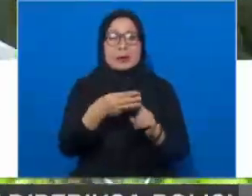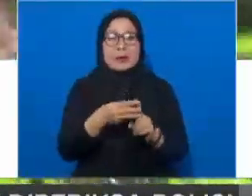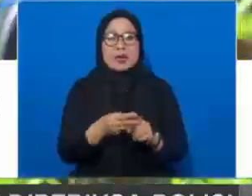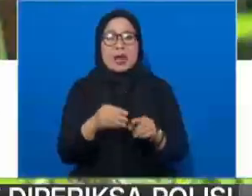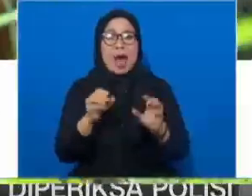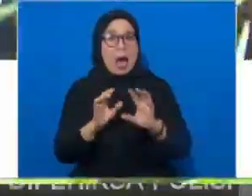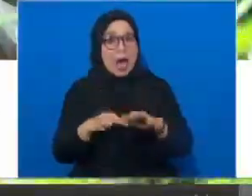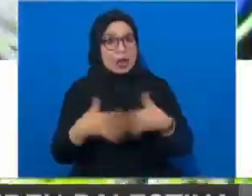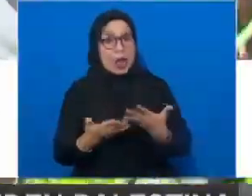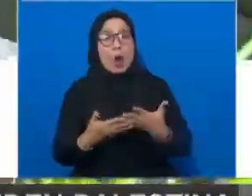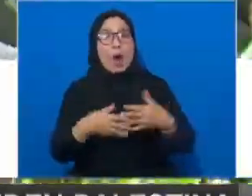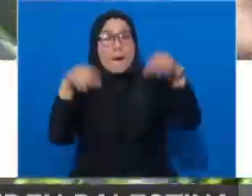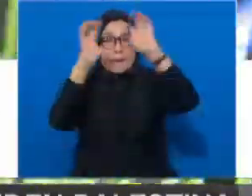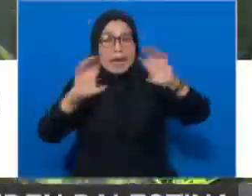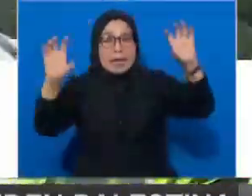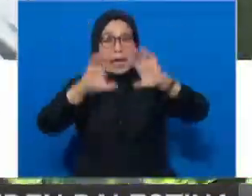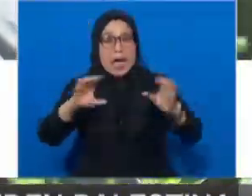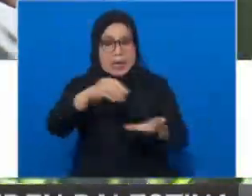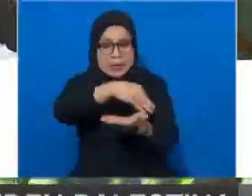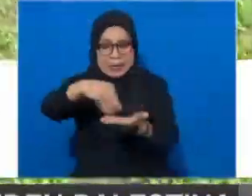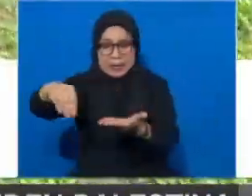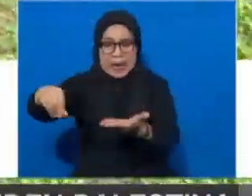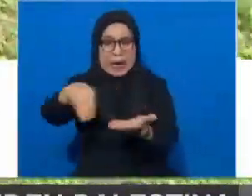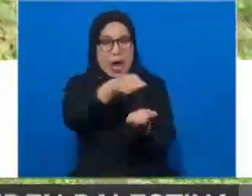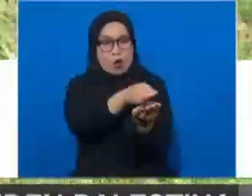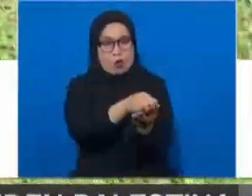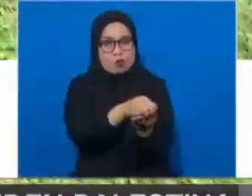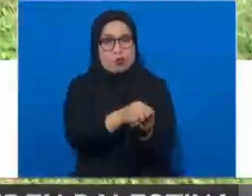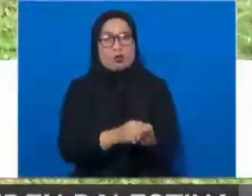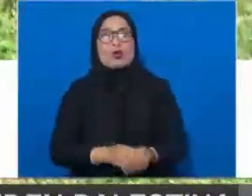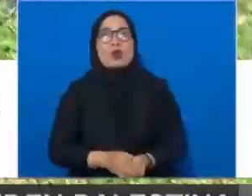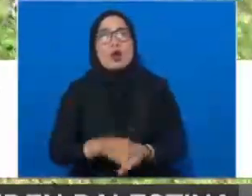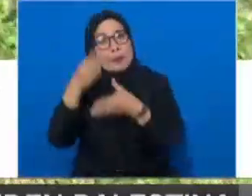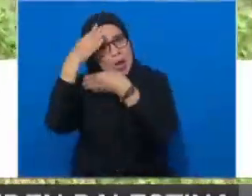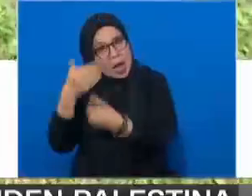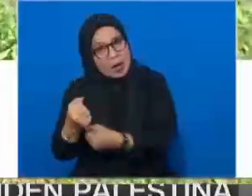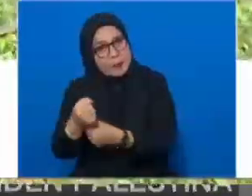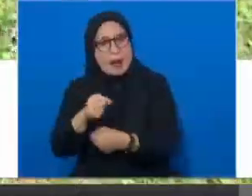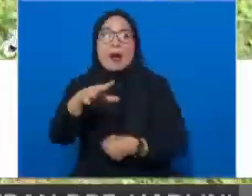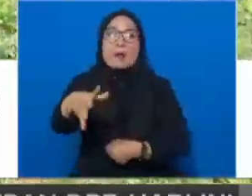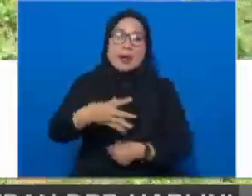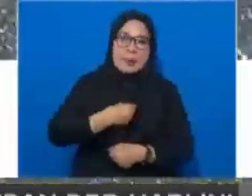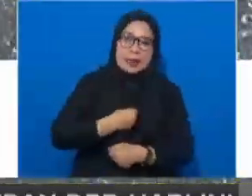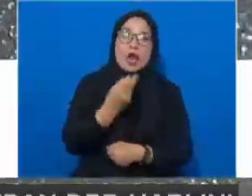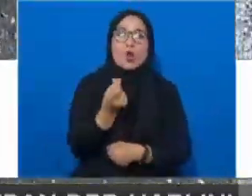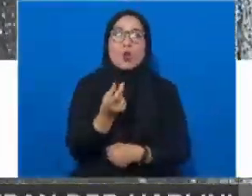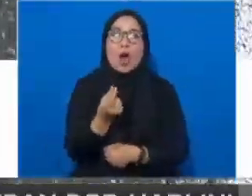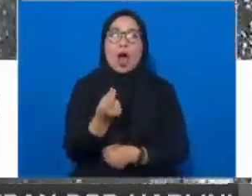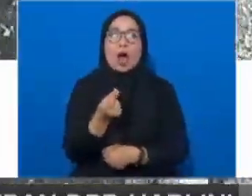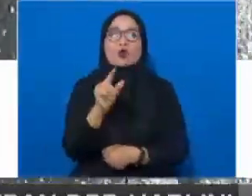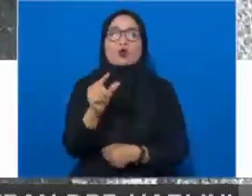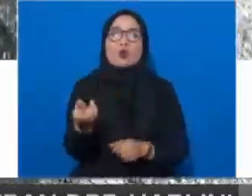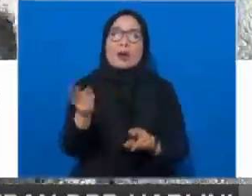perayaan tradisi ziarah kubur menjadi harapan Tan Chang In untuk mendapat rupiah guna menyambung hidup. Walau